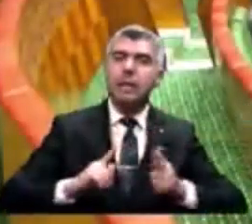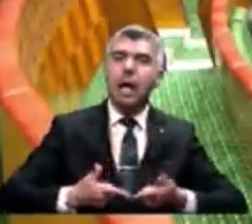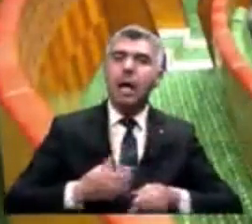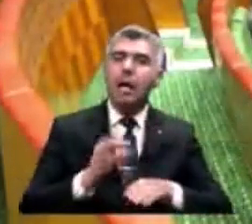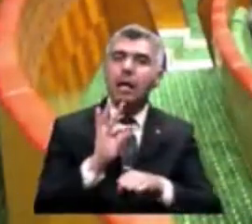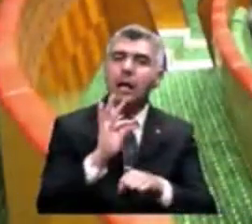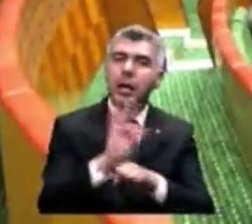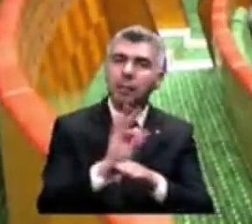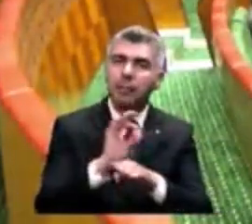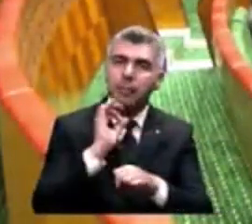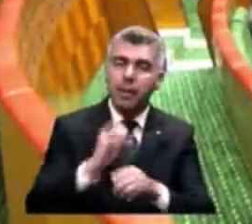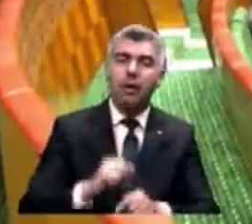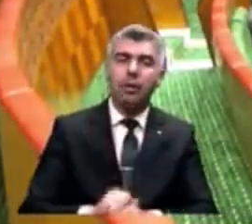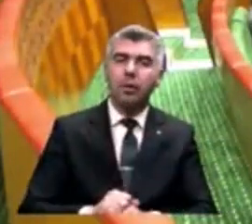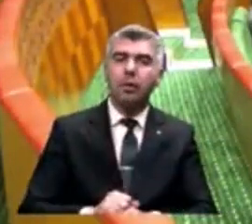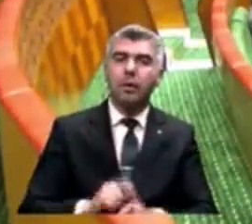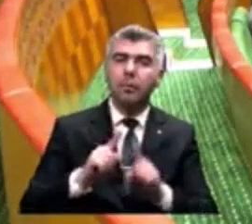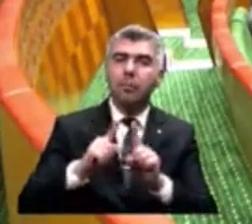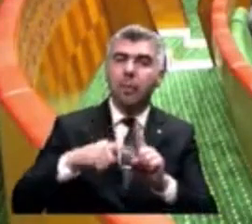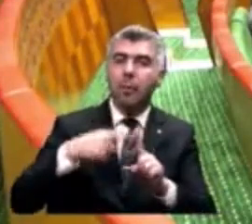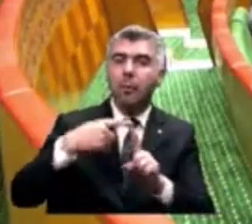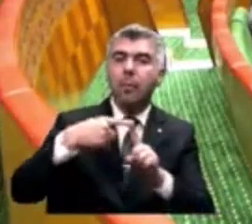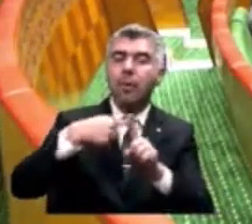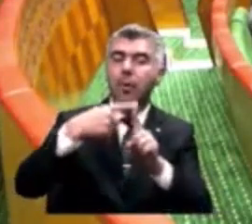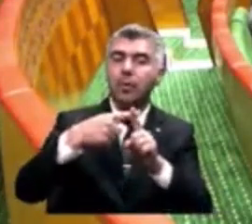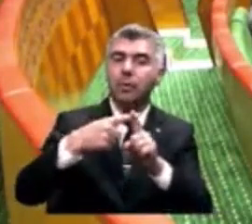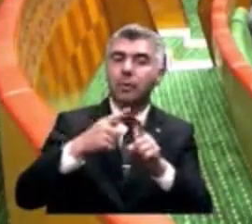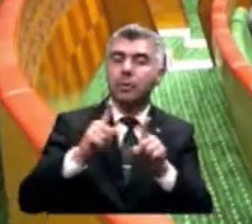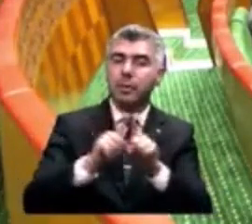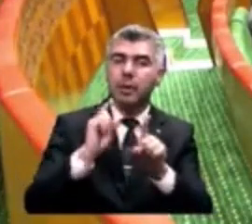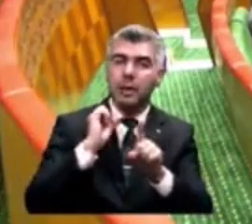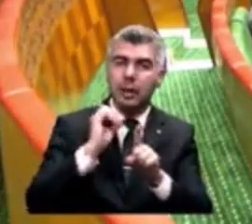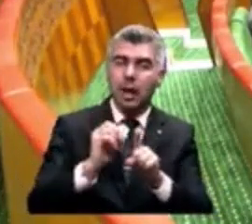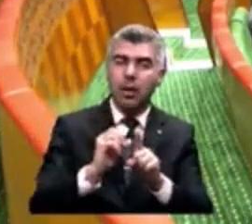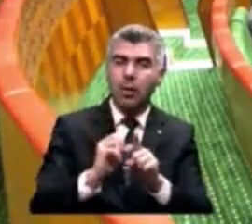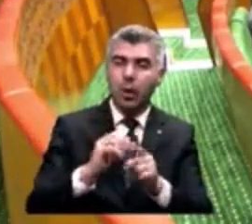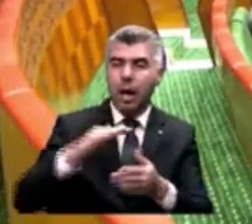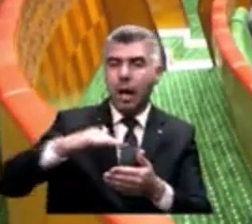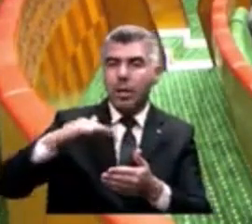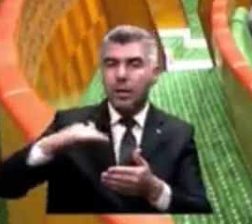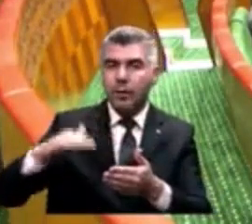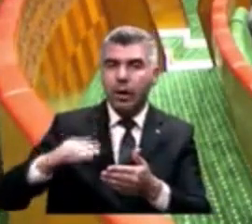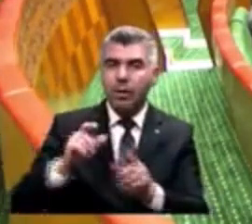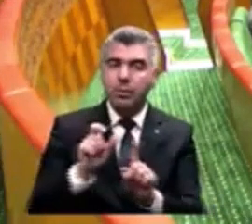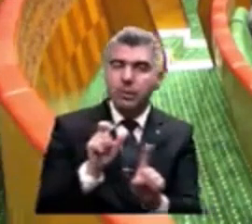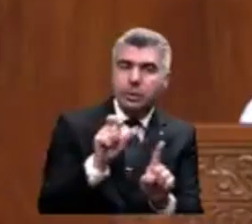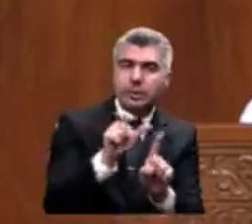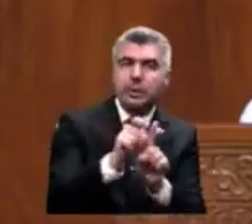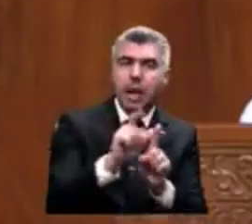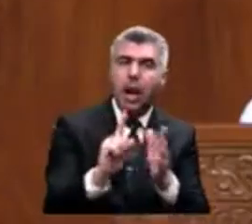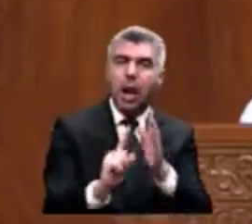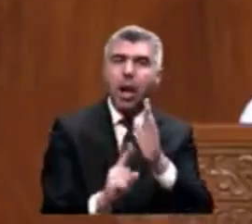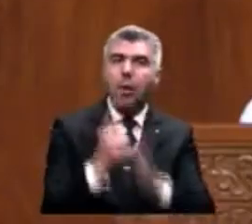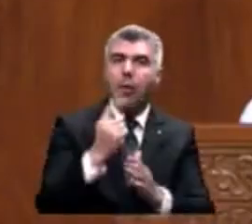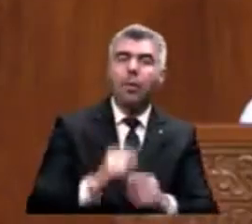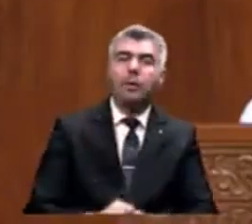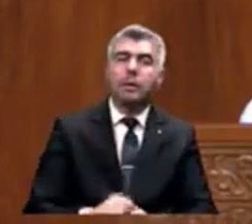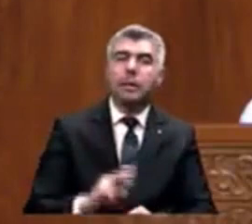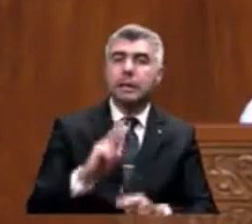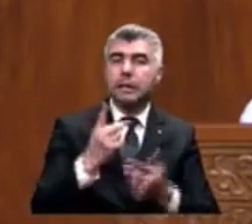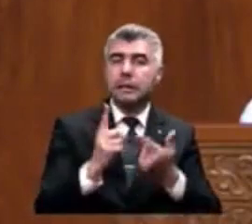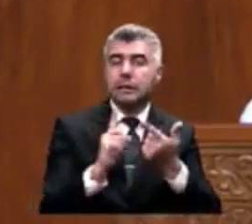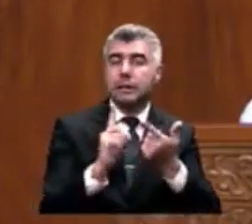أولاً مضاعفة نسبة التلميذات والتلاميذ السلك الابتدائي المتحكمين في التعلمات الأساس،